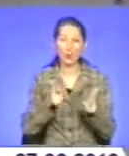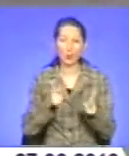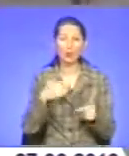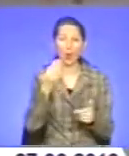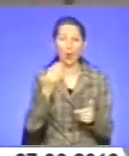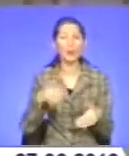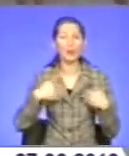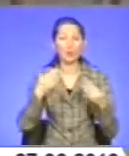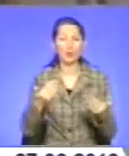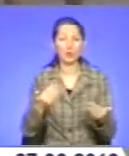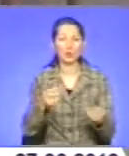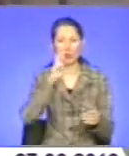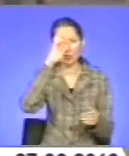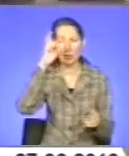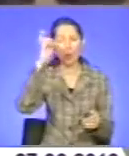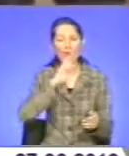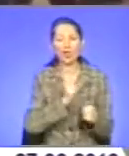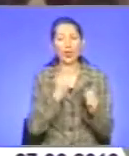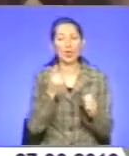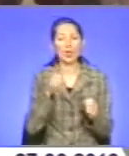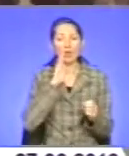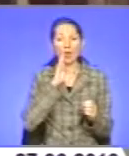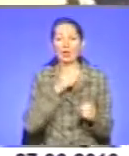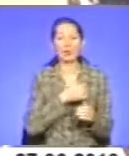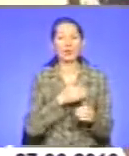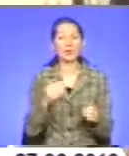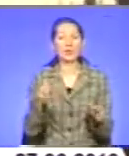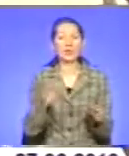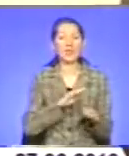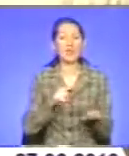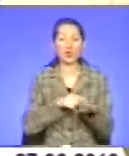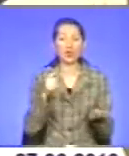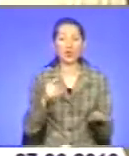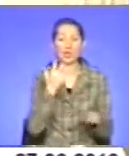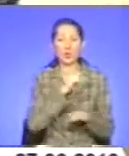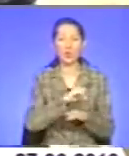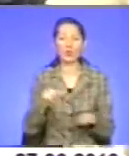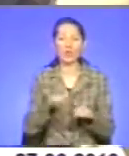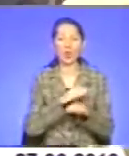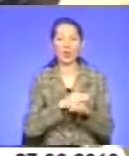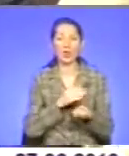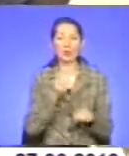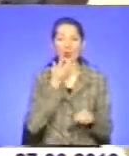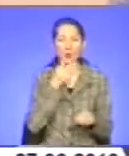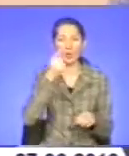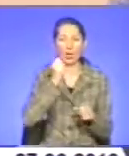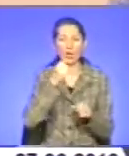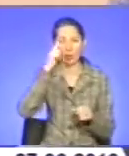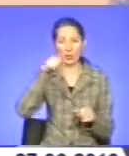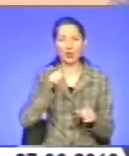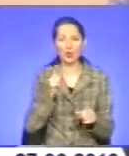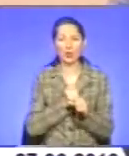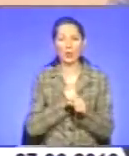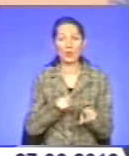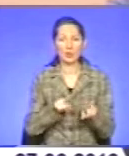пропозицію. Слава Богу, жодній із жертв не довелося відчути заморських благ. Бо ж добре відомо, як чинність такого роду товаром роботодавці. Громадянин